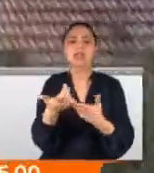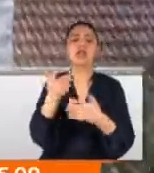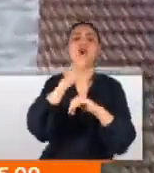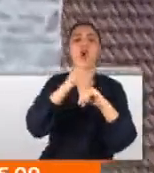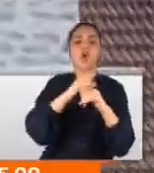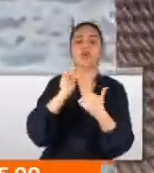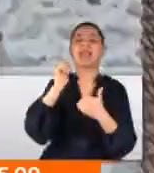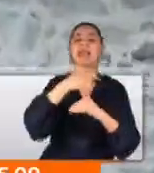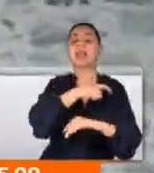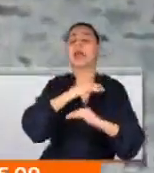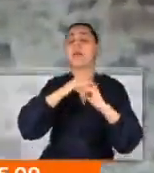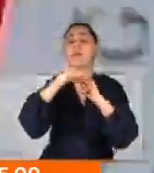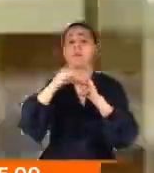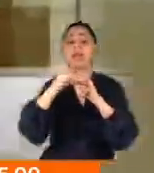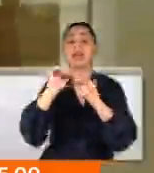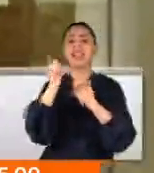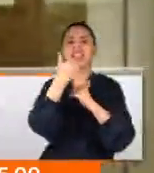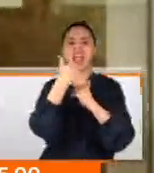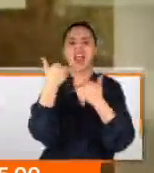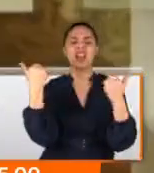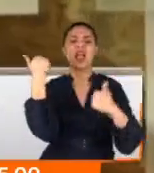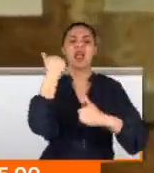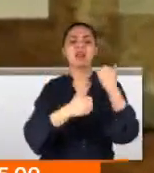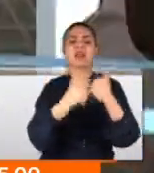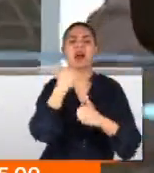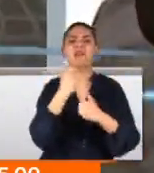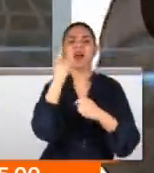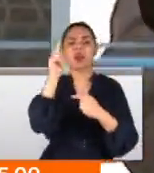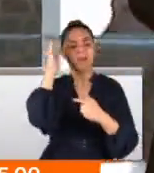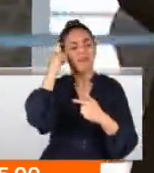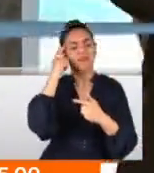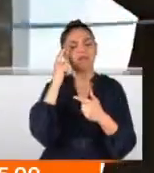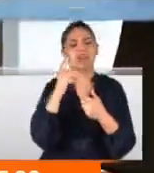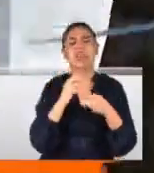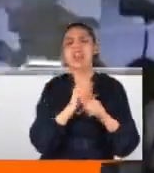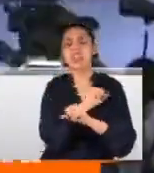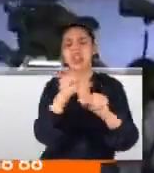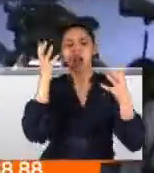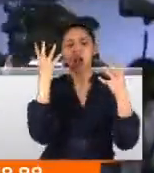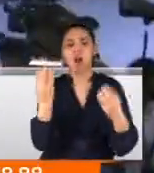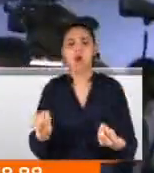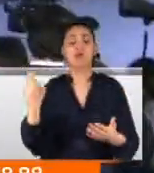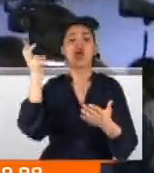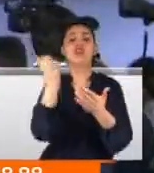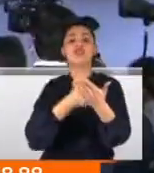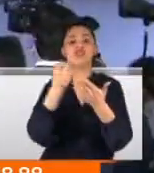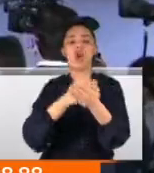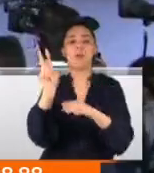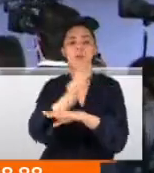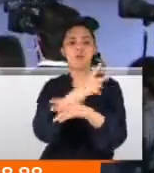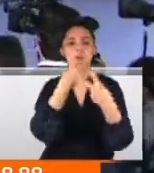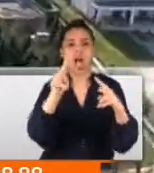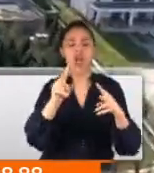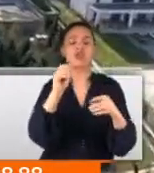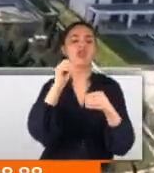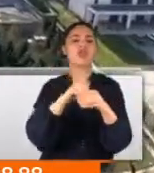milletin değerleriyle kavgalı bir zihniyetin esiri olduk. Beykoz Cam ve Billur Müzesi açılışında konuştu.